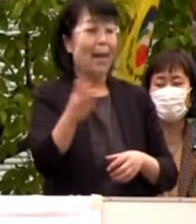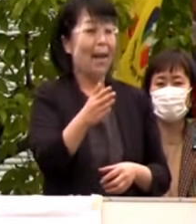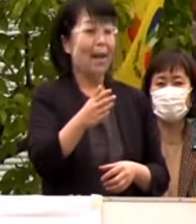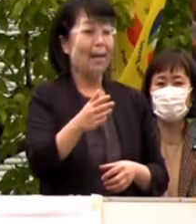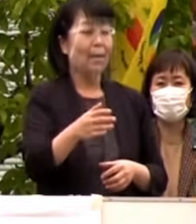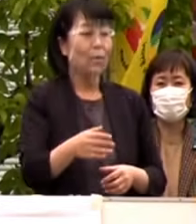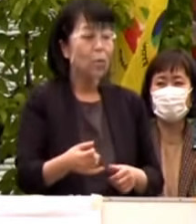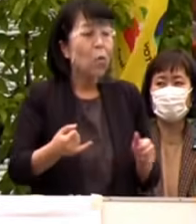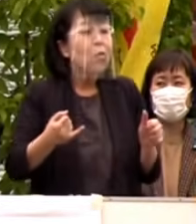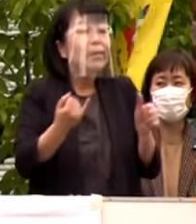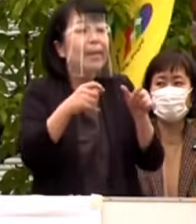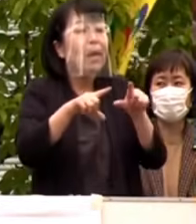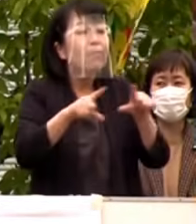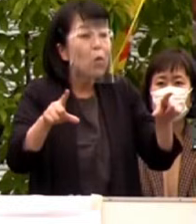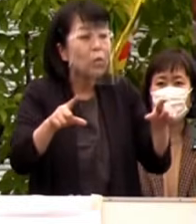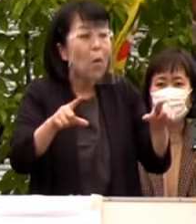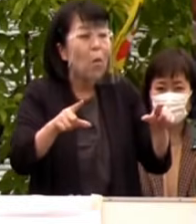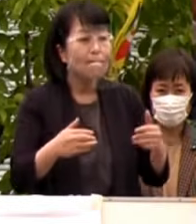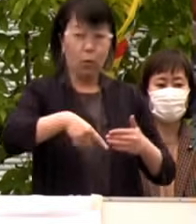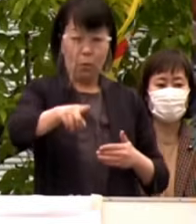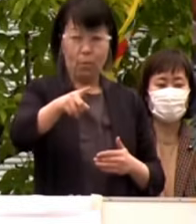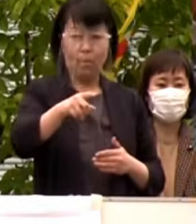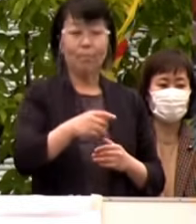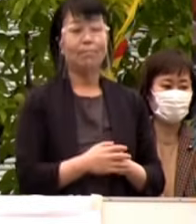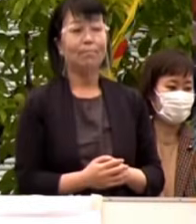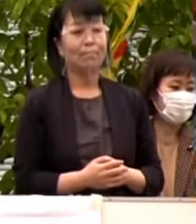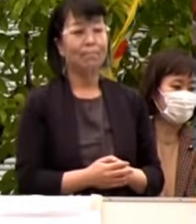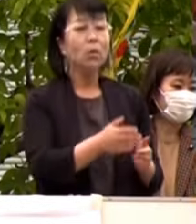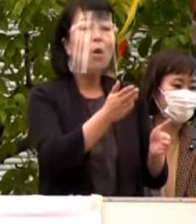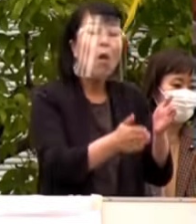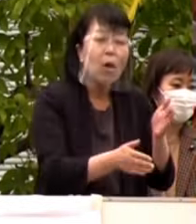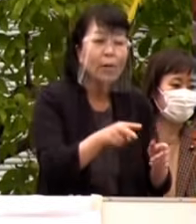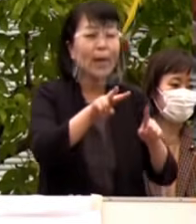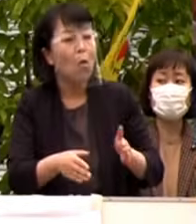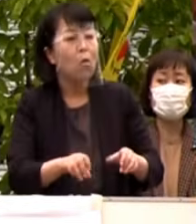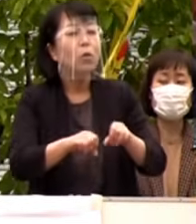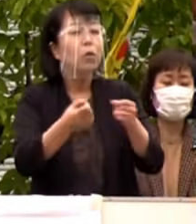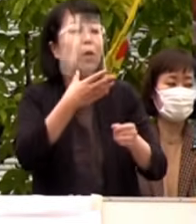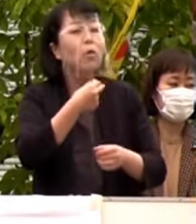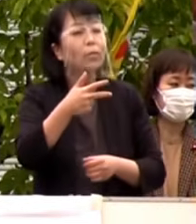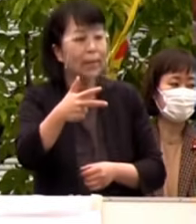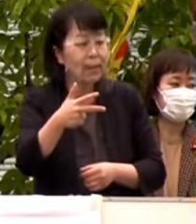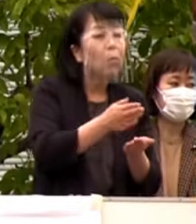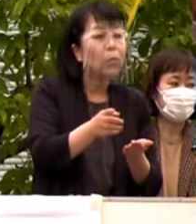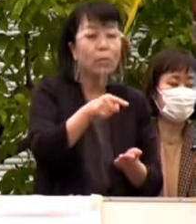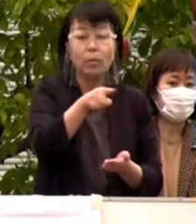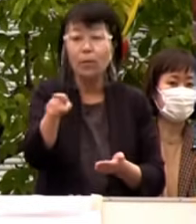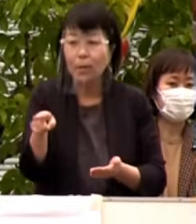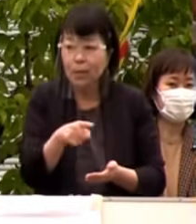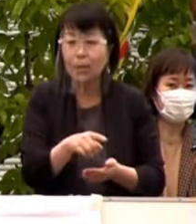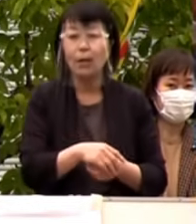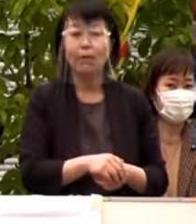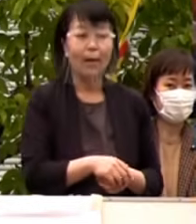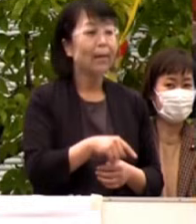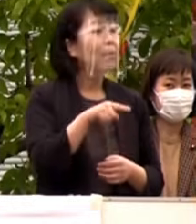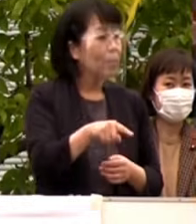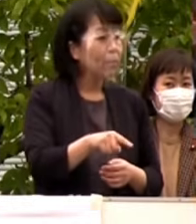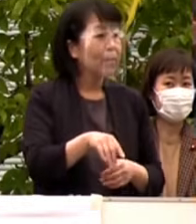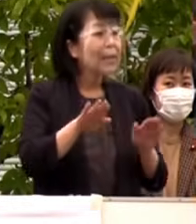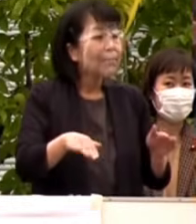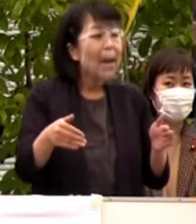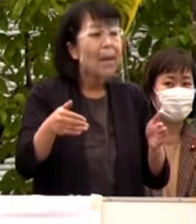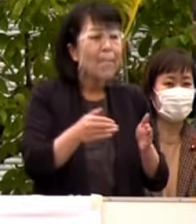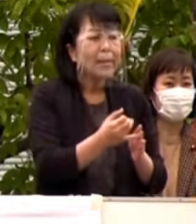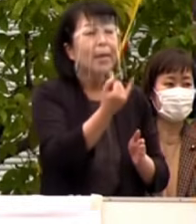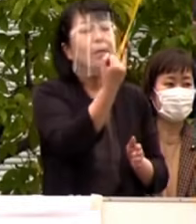ダー平等を前に進めていきましょう。保育や介護、障害福祉、この分野はこれまで女性たちが家の中